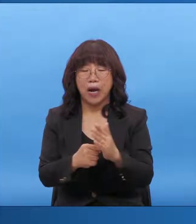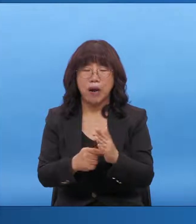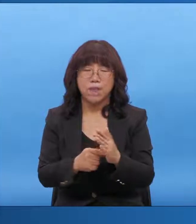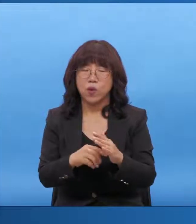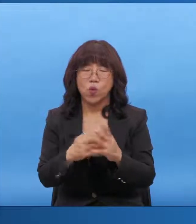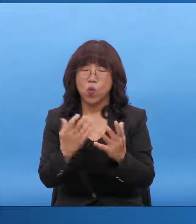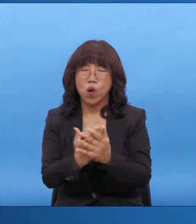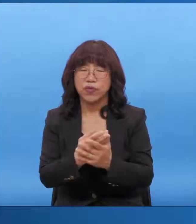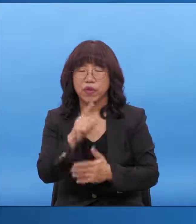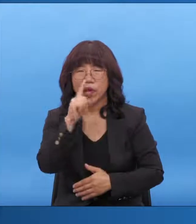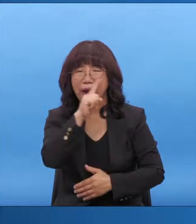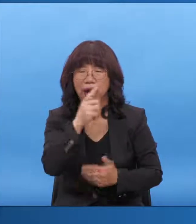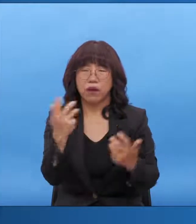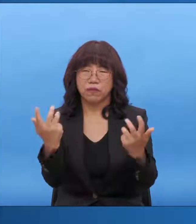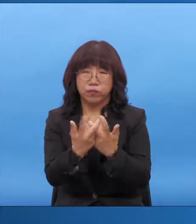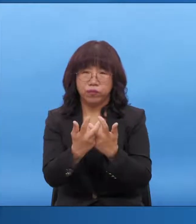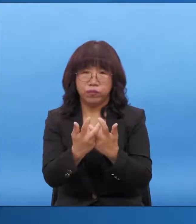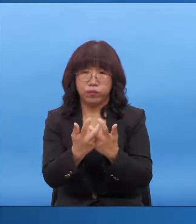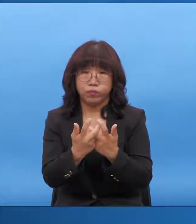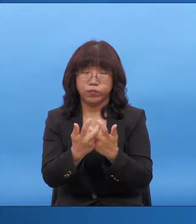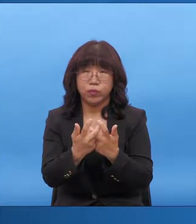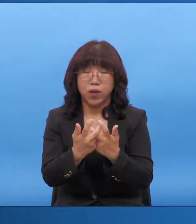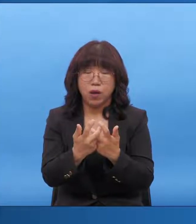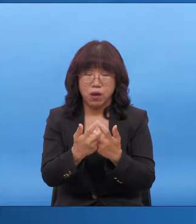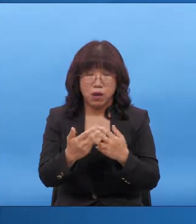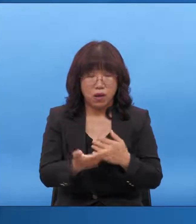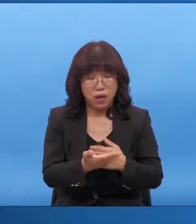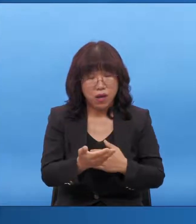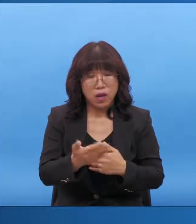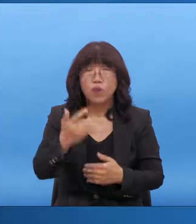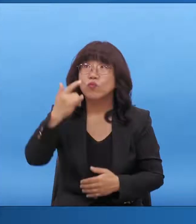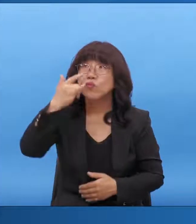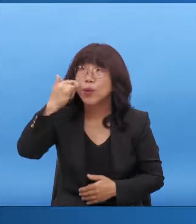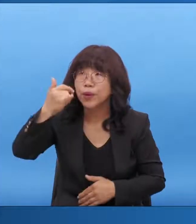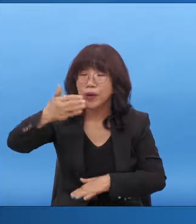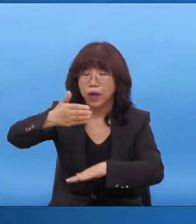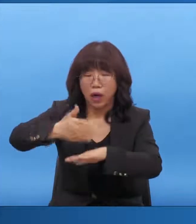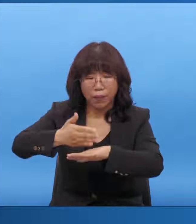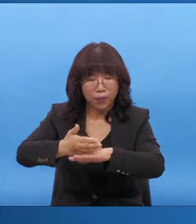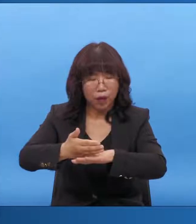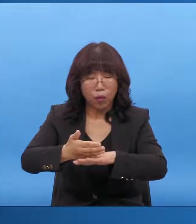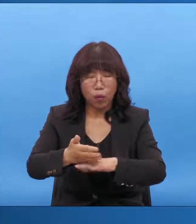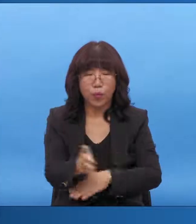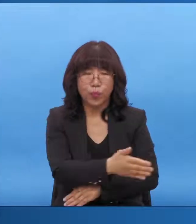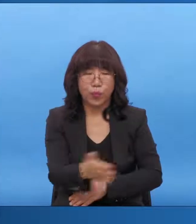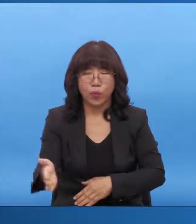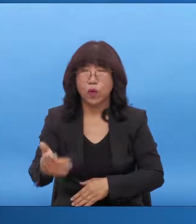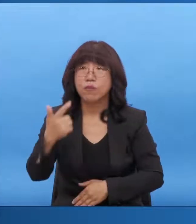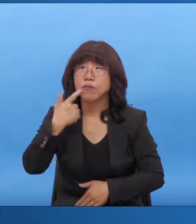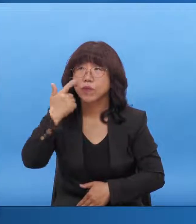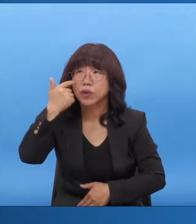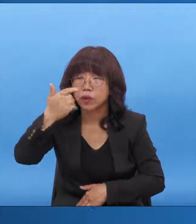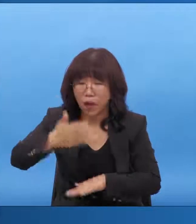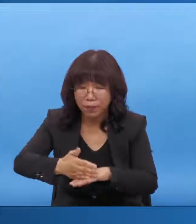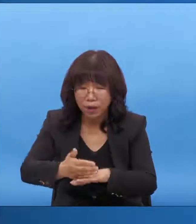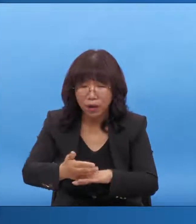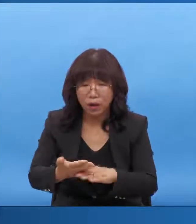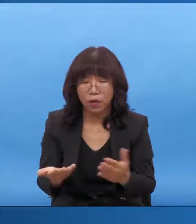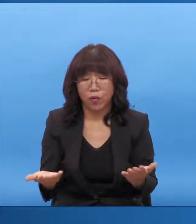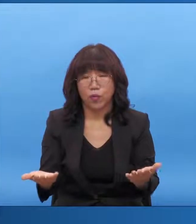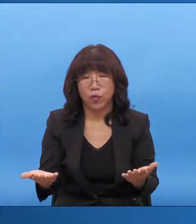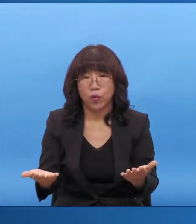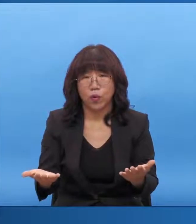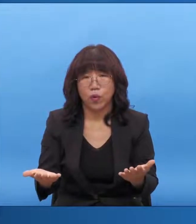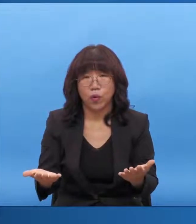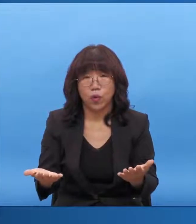that's how wicked this world has become. 부모님에게도 감사 없어요. There's no thanksgiving for your parents, 목사님에게도 감사 even 없어요. for your pastors. 우리